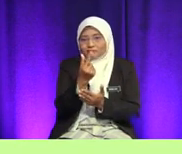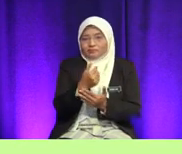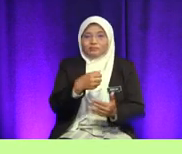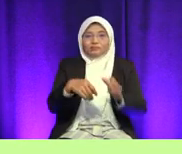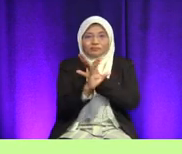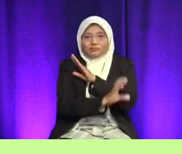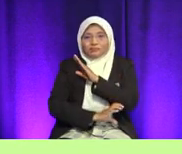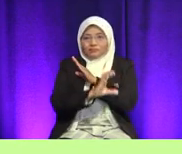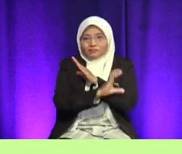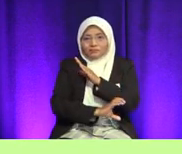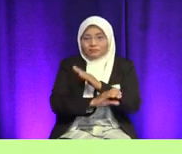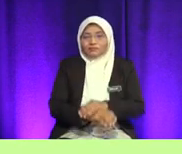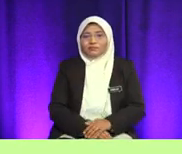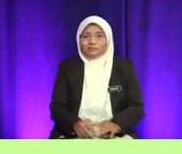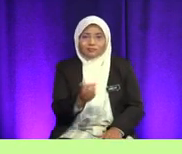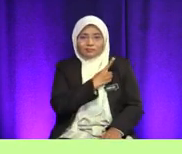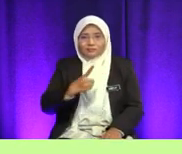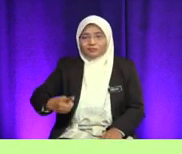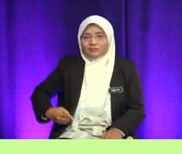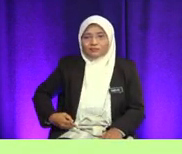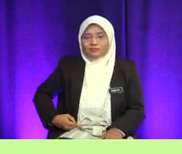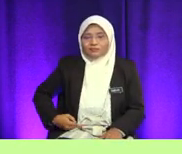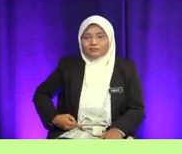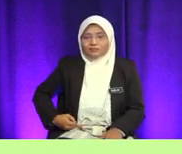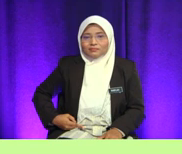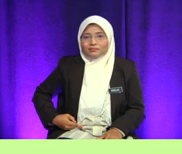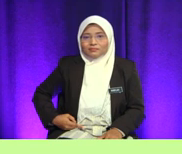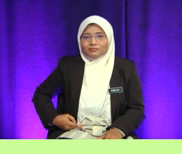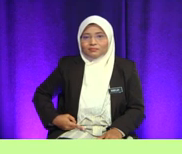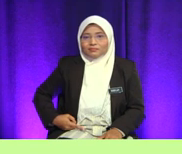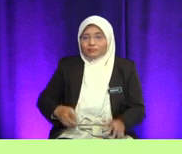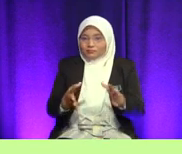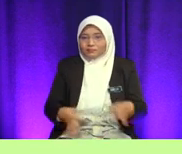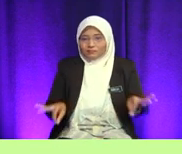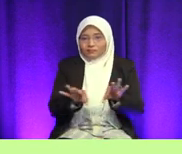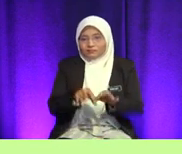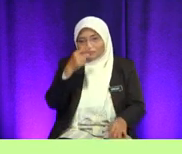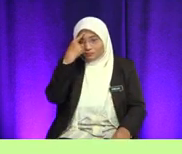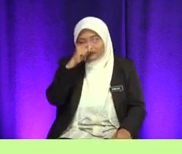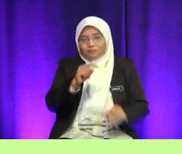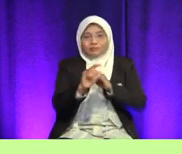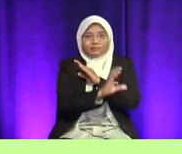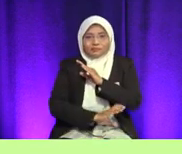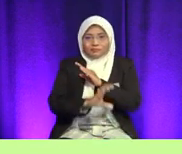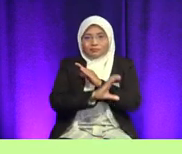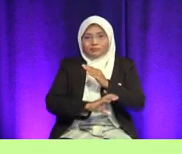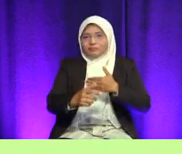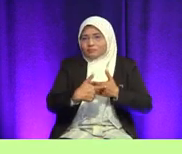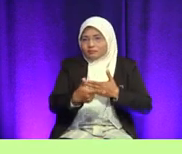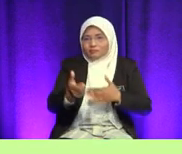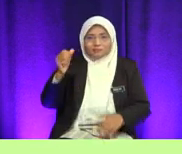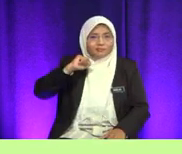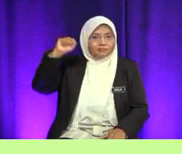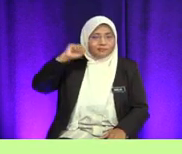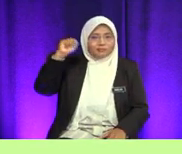untuk negara melaksanakan dasar ekonomi selepas Merdeka Berbagai usaha dilakukan oleh